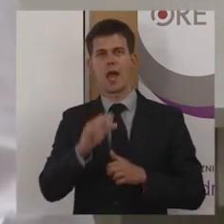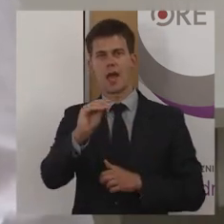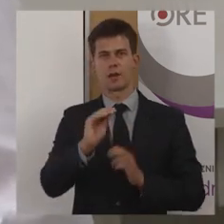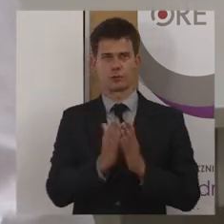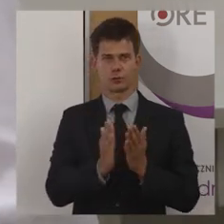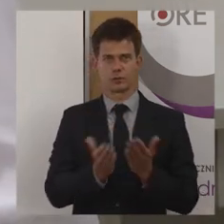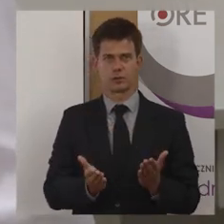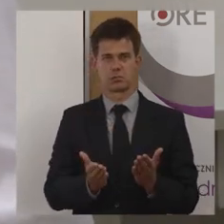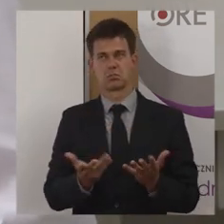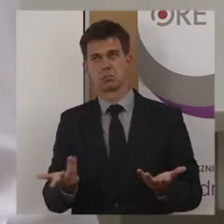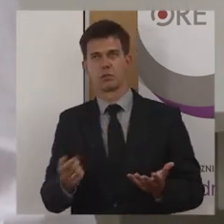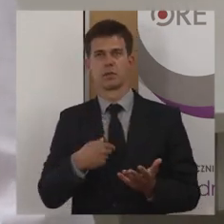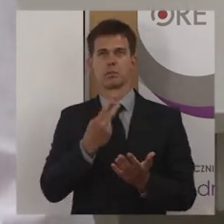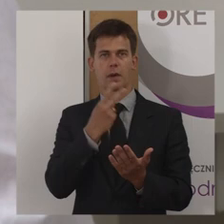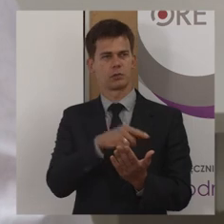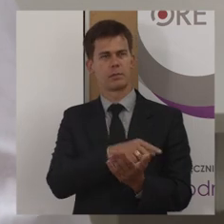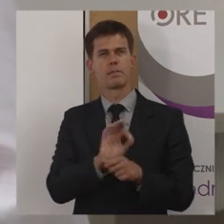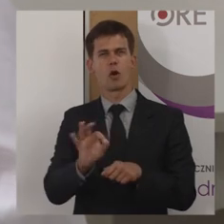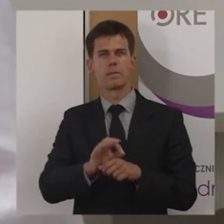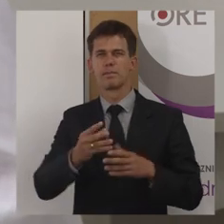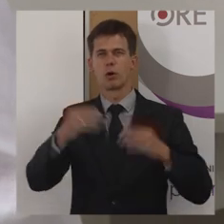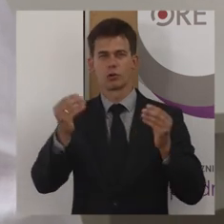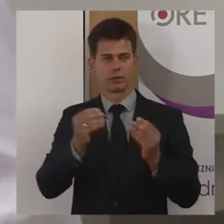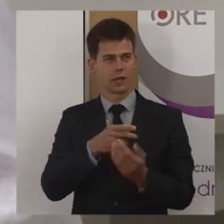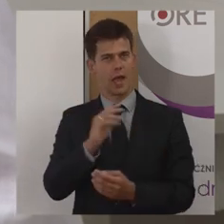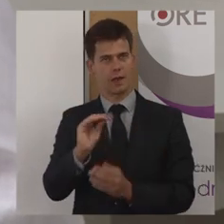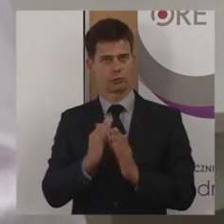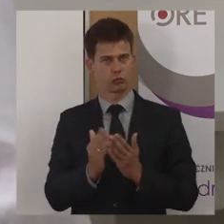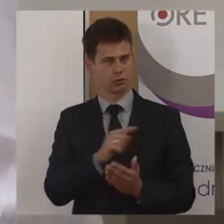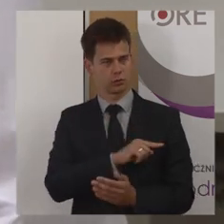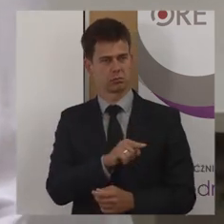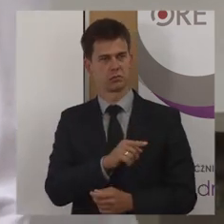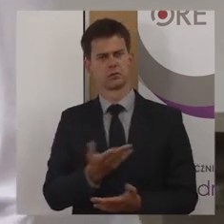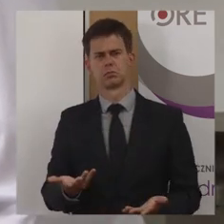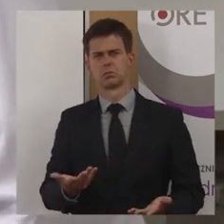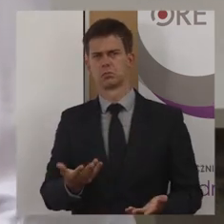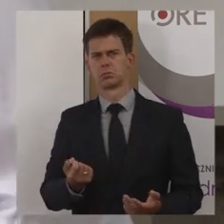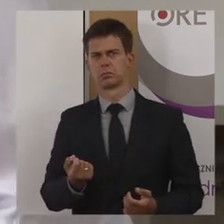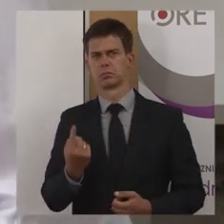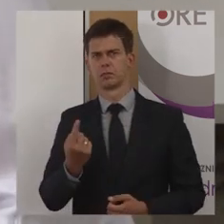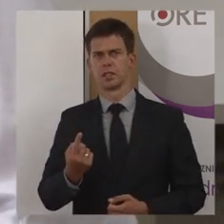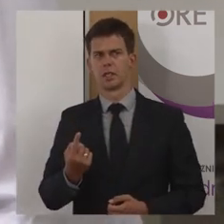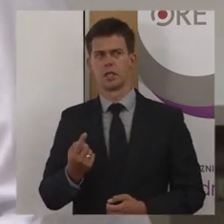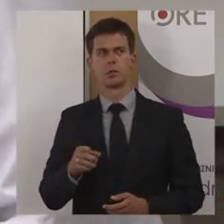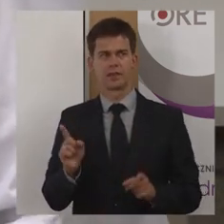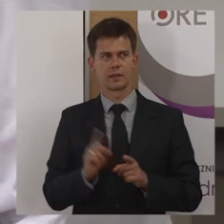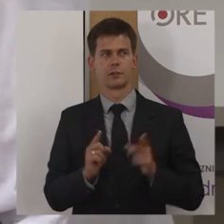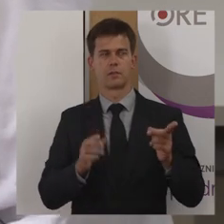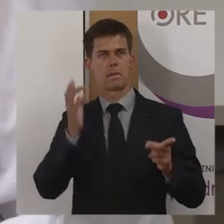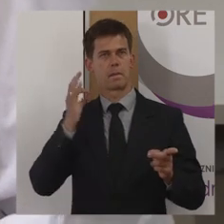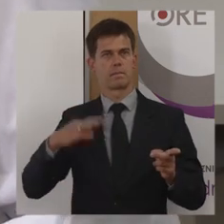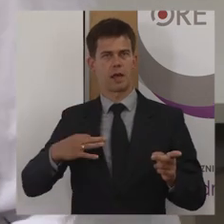e-podręcznikom czy projektom e-podręczników stwierdzam, i Pani mi to w tej chwili